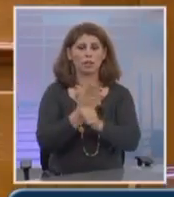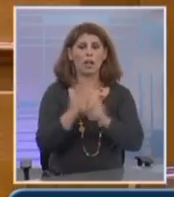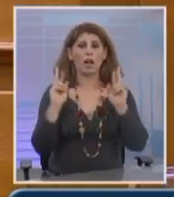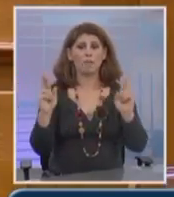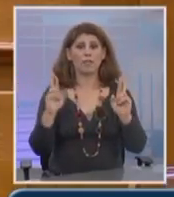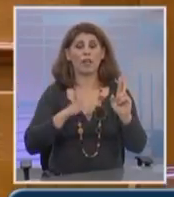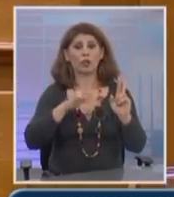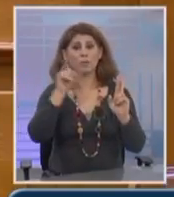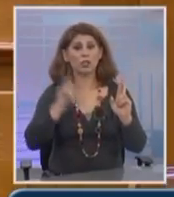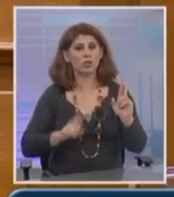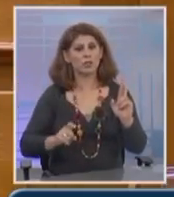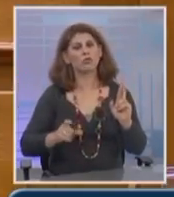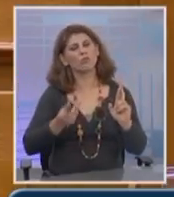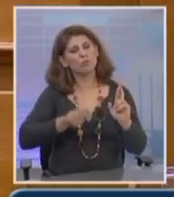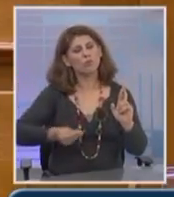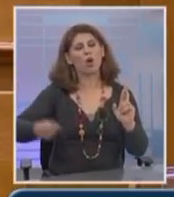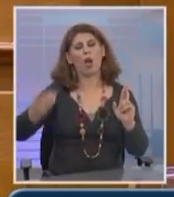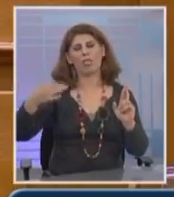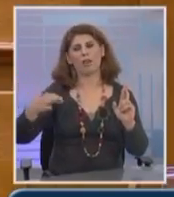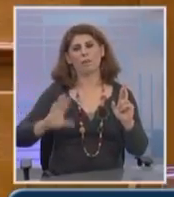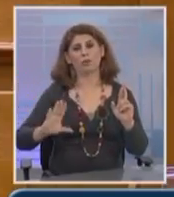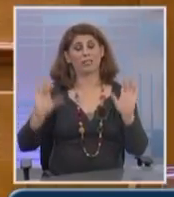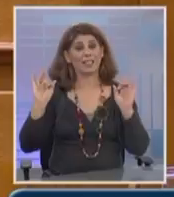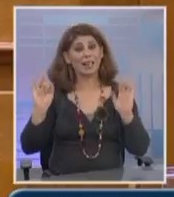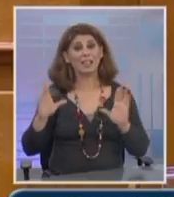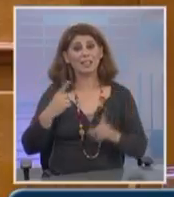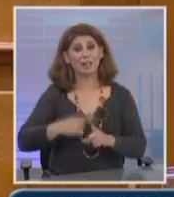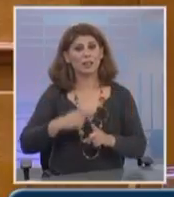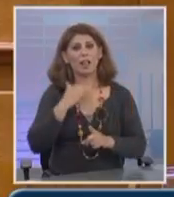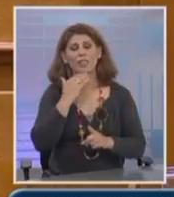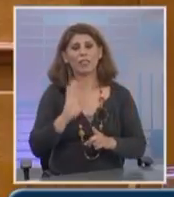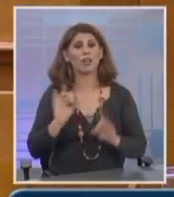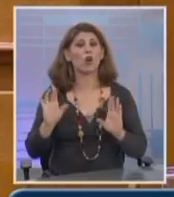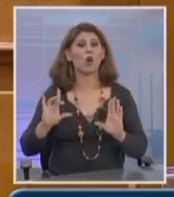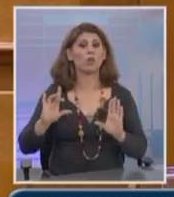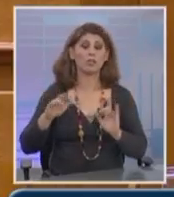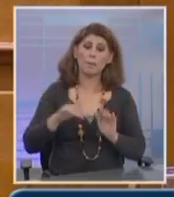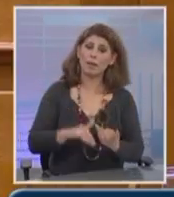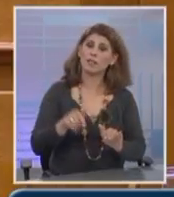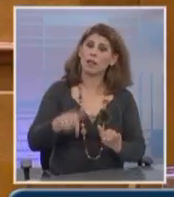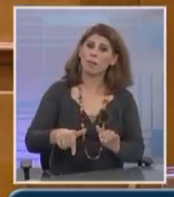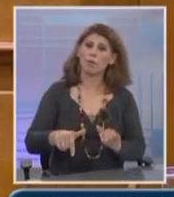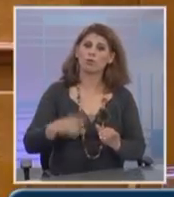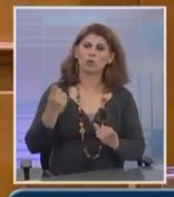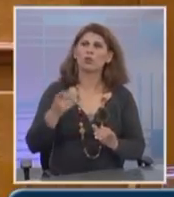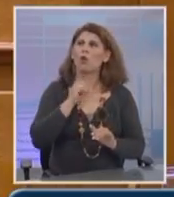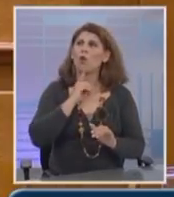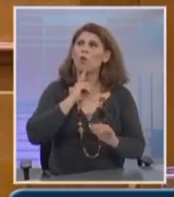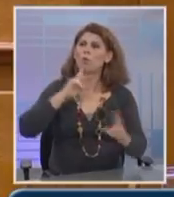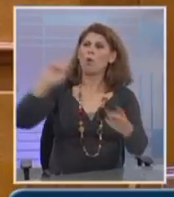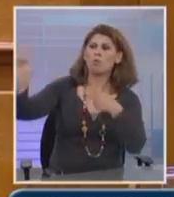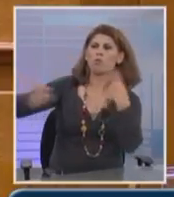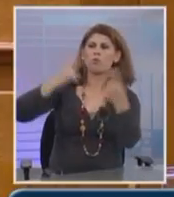και για τους πιο αδύναμους. Γιατί κανείς Έλληνας δεν θα μείνει ανεπηρέαστος από τον τυφώνα των έμεσων